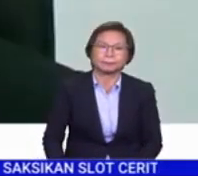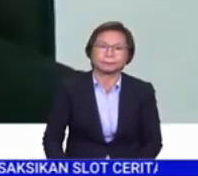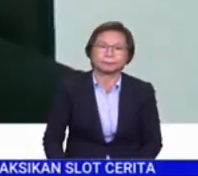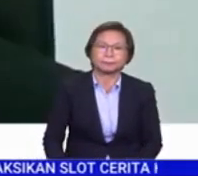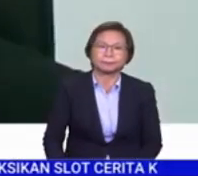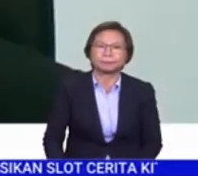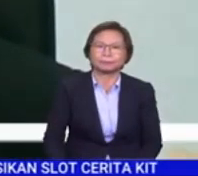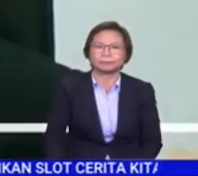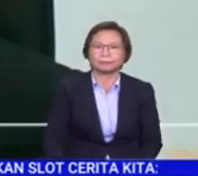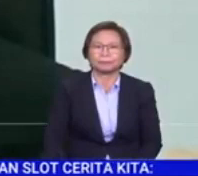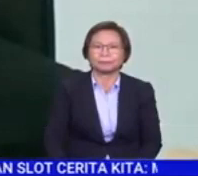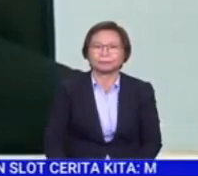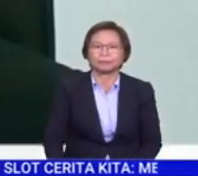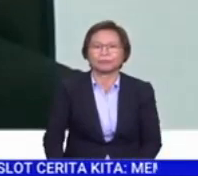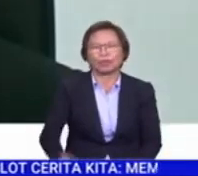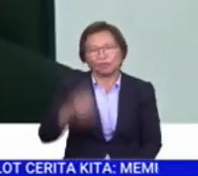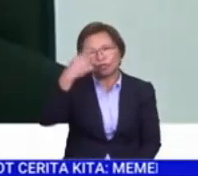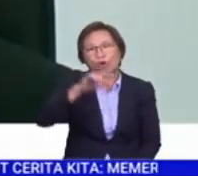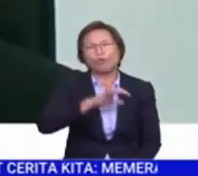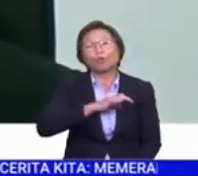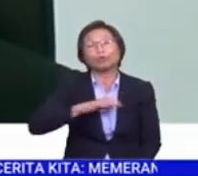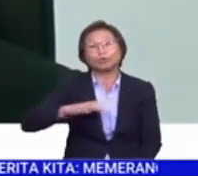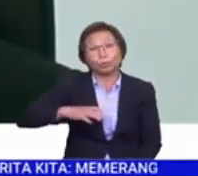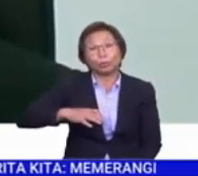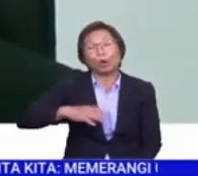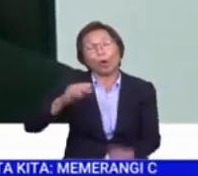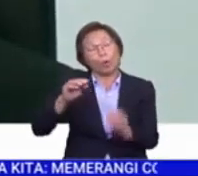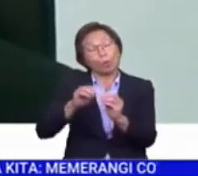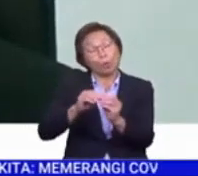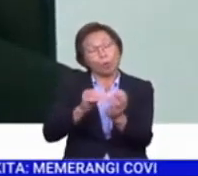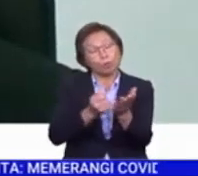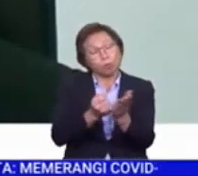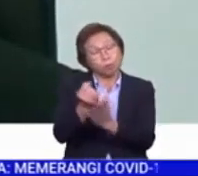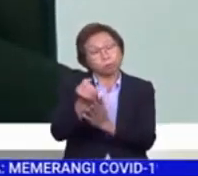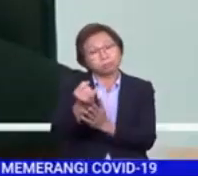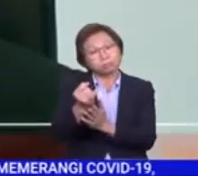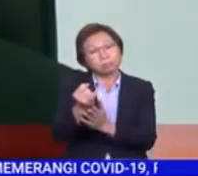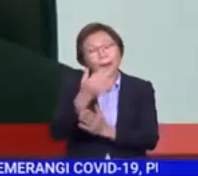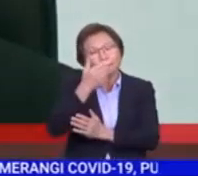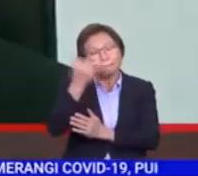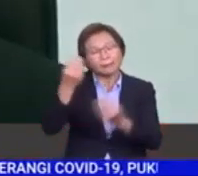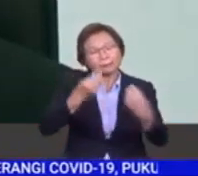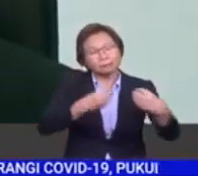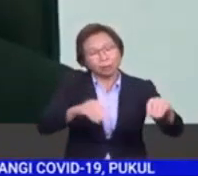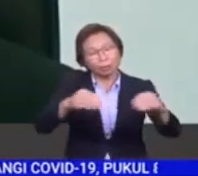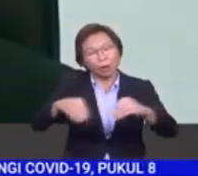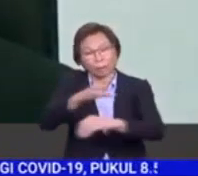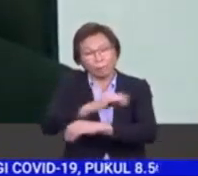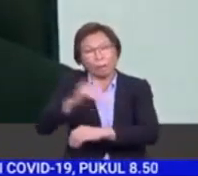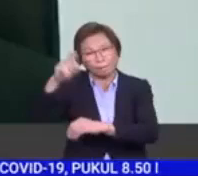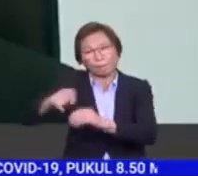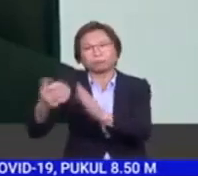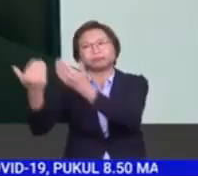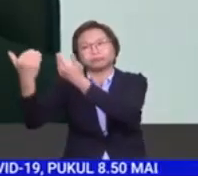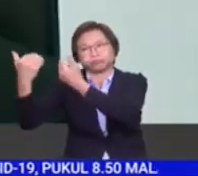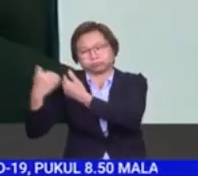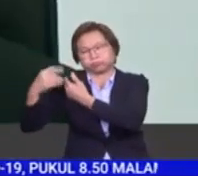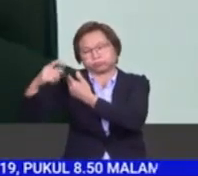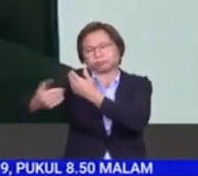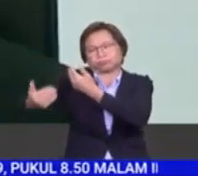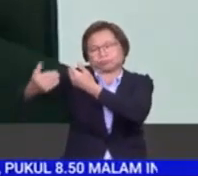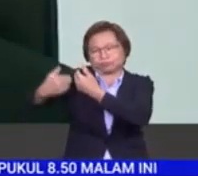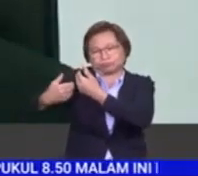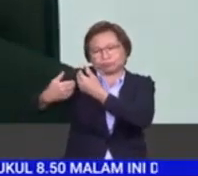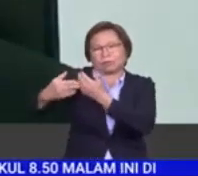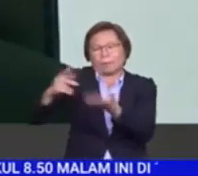From the perspective of the consumer, it's a more transparent and budget-friendly way, but they have to be responsible